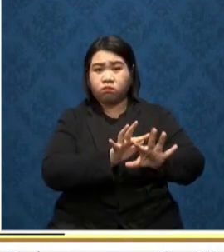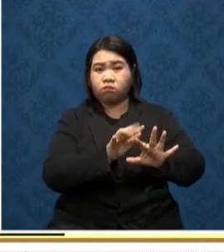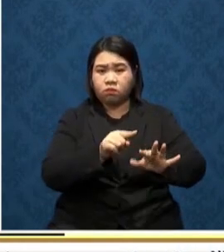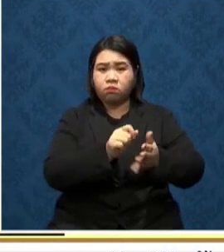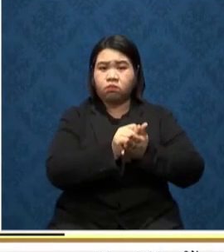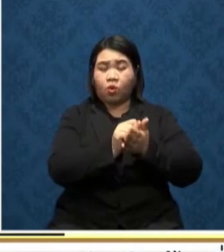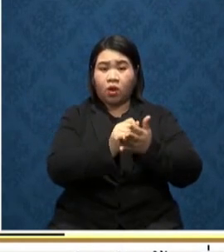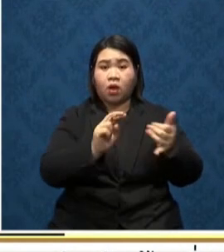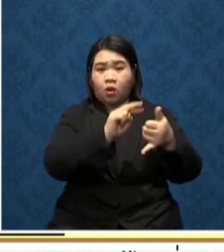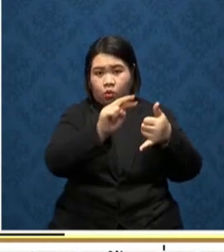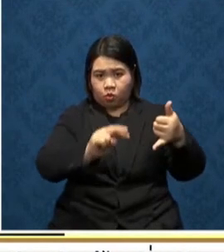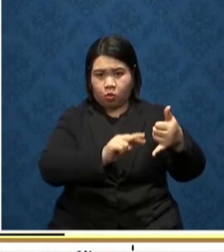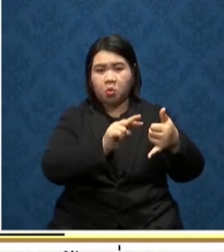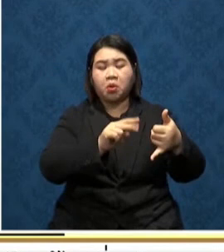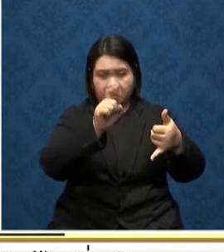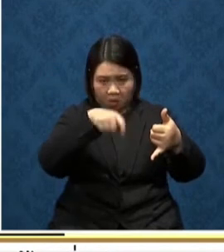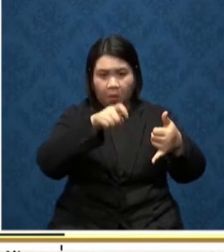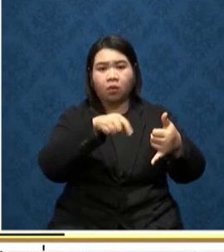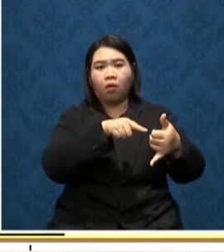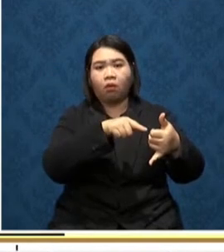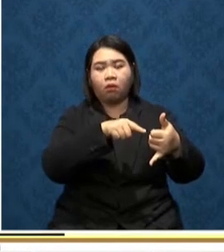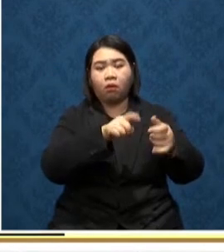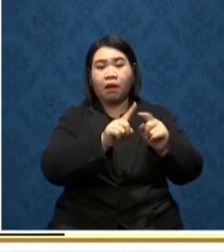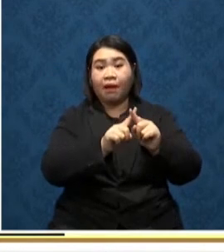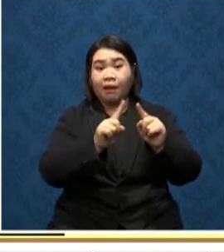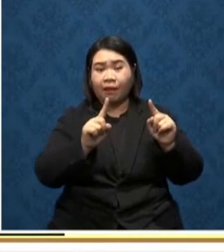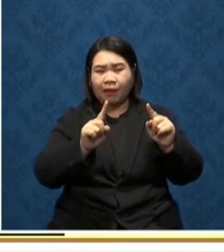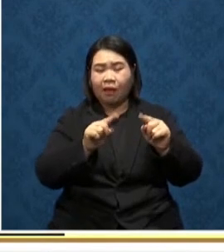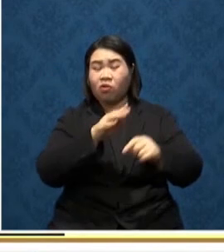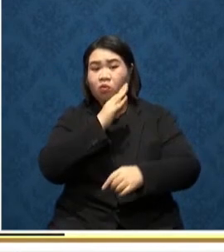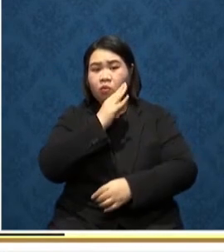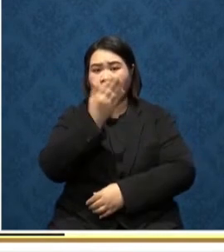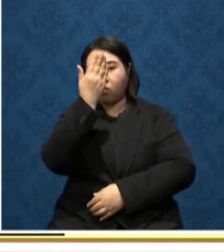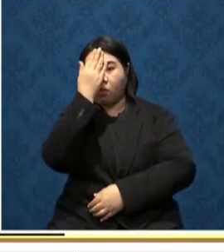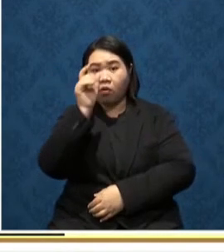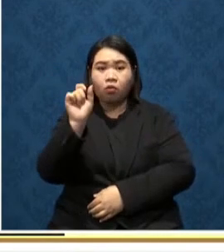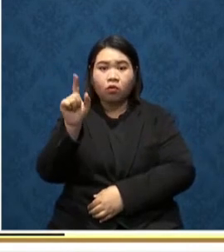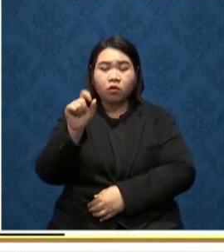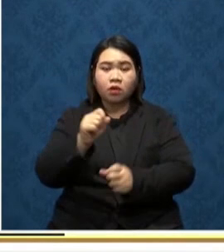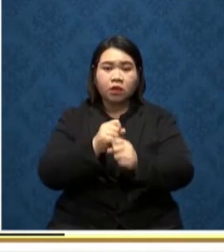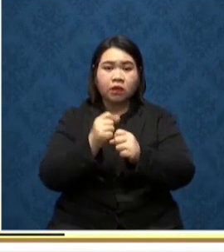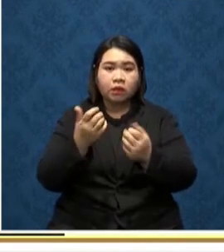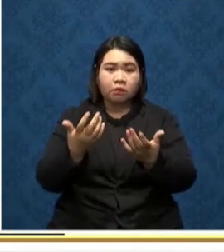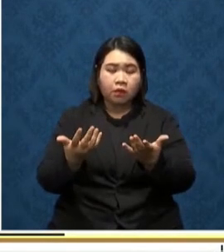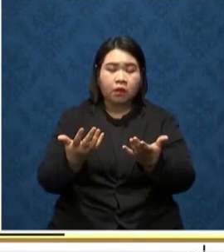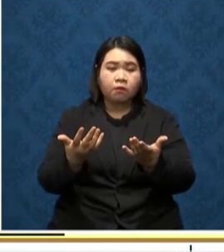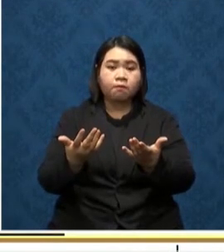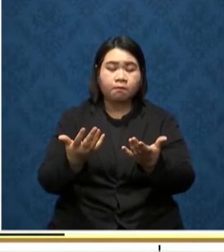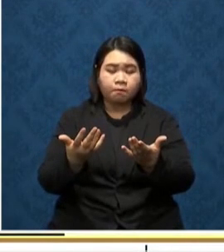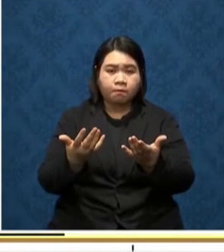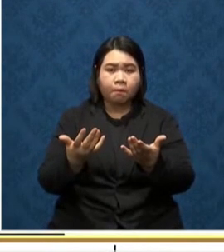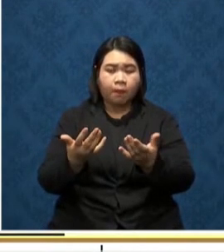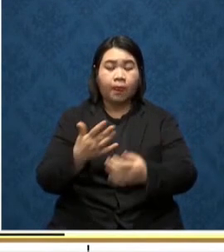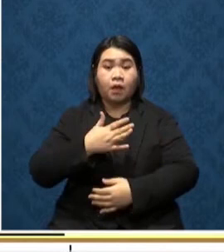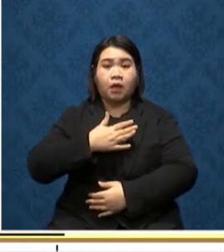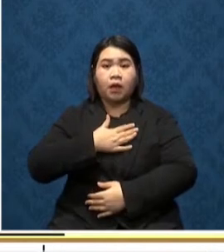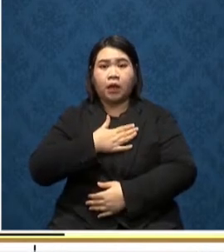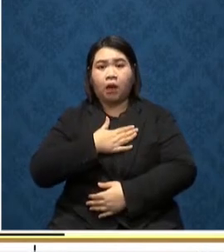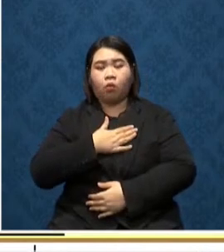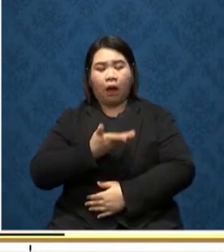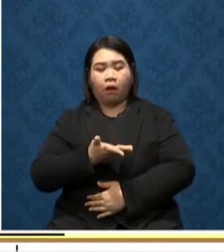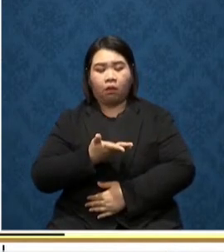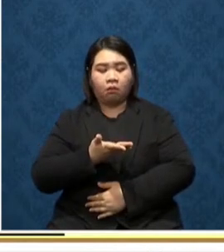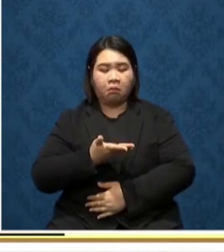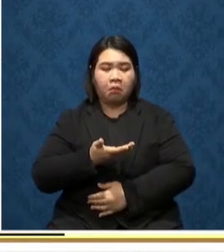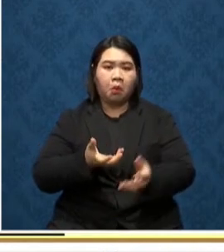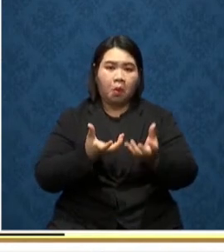แชวนก็ยงจำเป็ตใช้บริการแต่ว่าในเวลาเรงดวนใขนดนั้นในเวลาฉุกเฉินเราไมมควพร